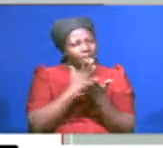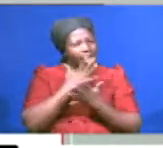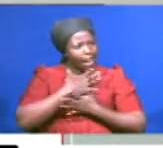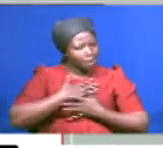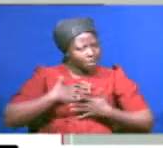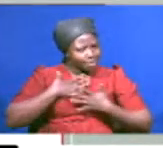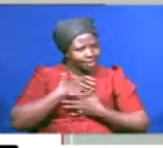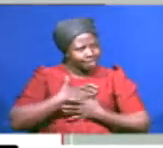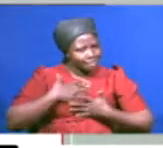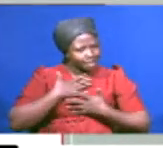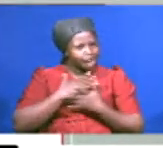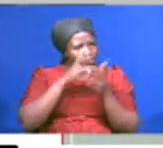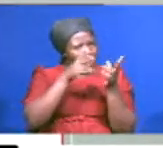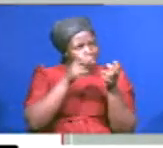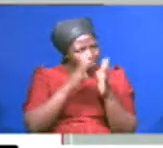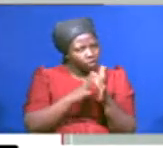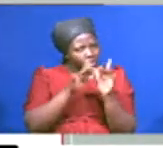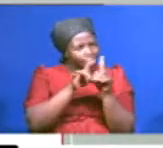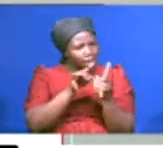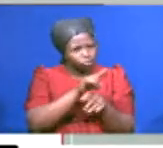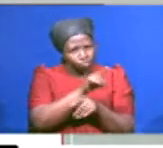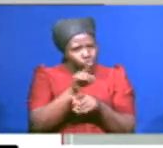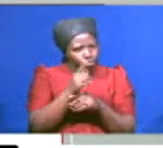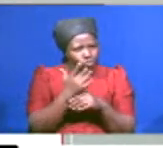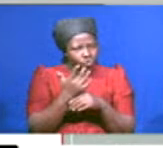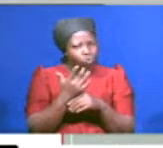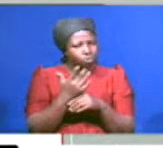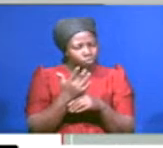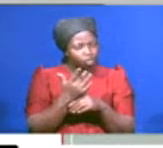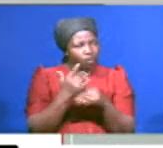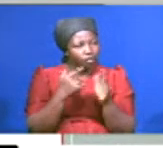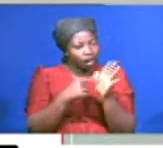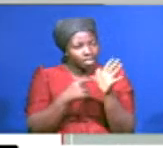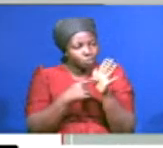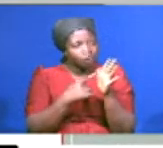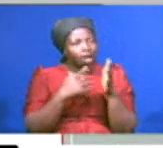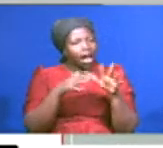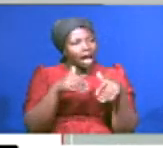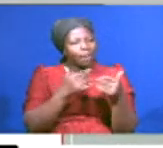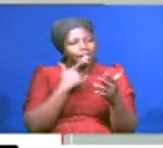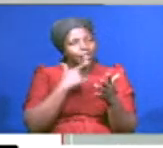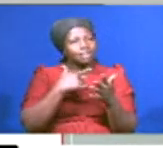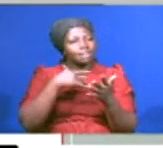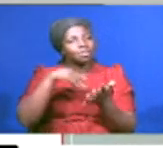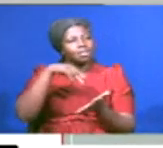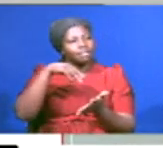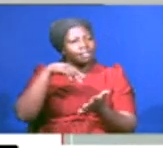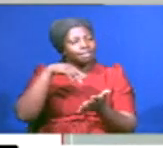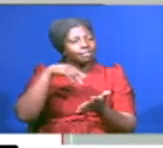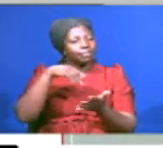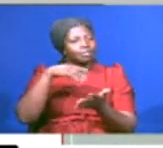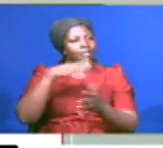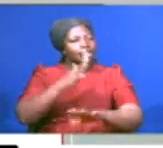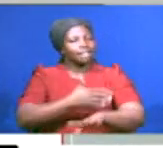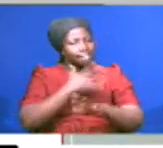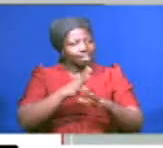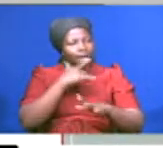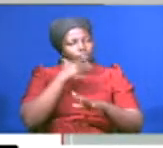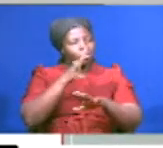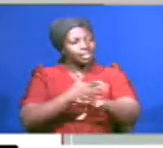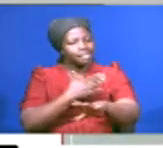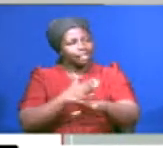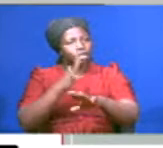by the audience like you? Yeah. You know, like I said, performing artists who sing songs of various people. Yeah. Okay? Mm.